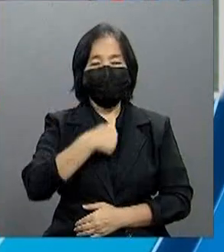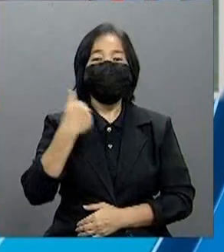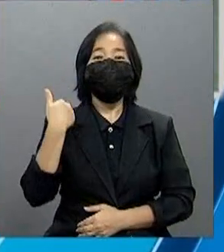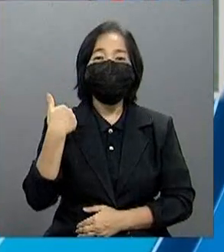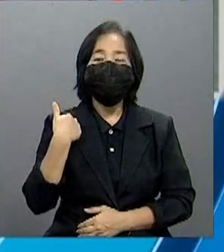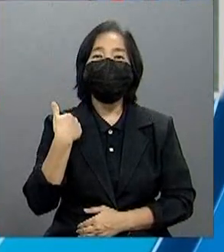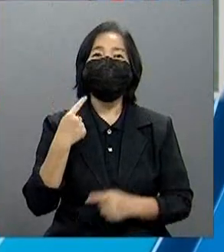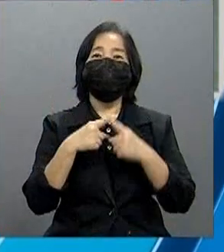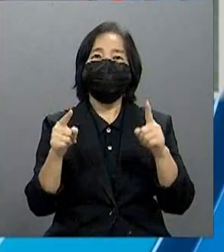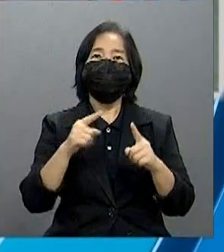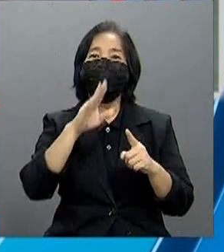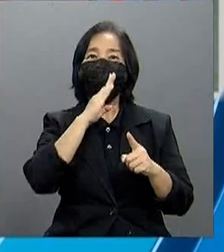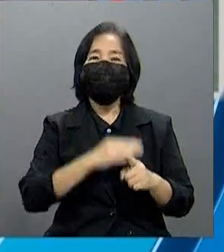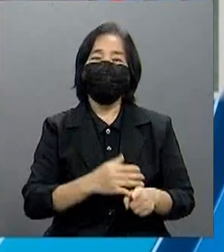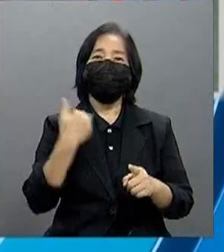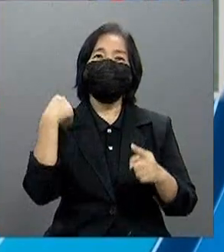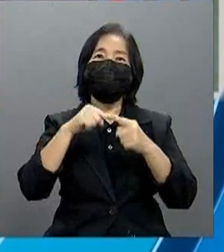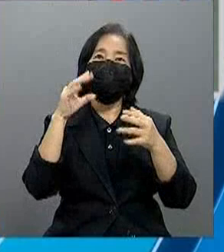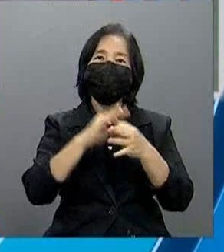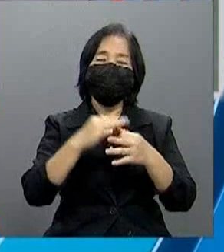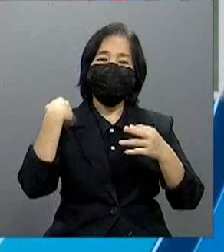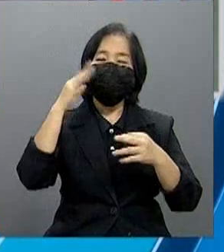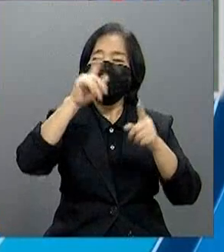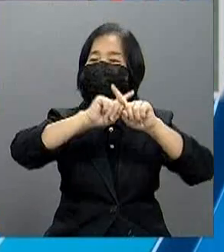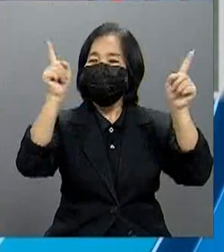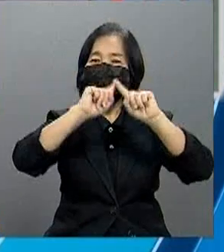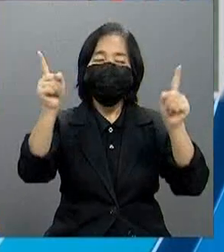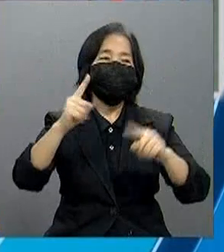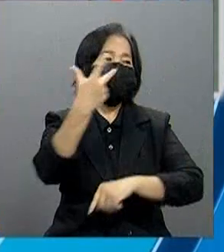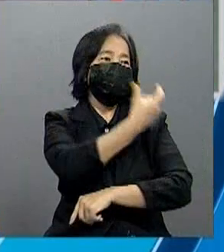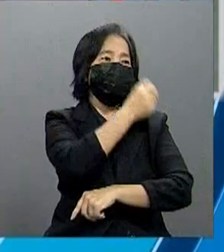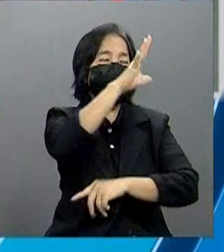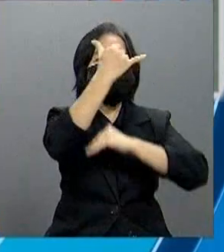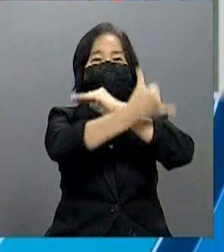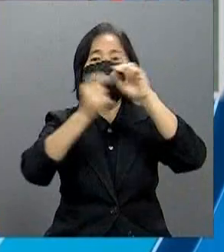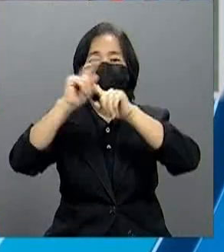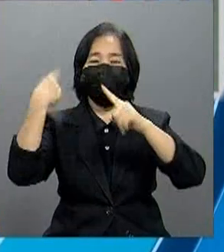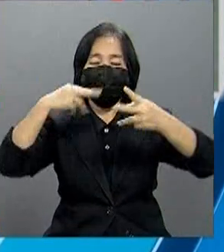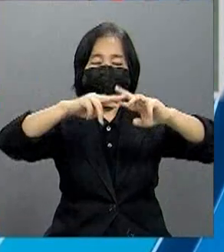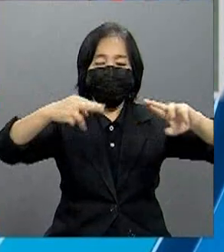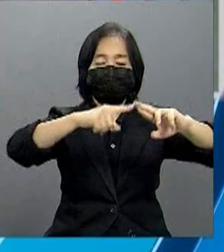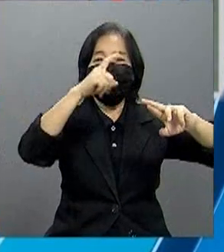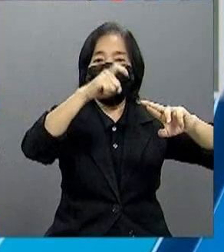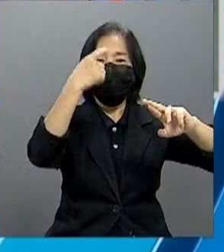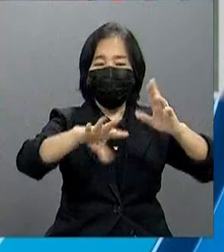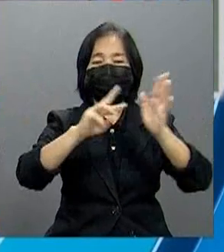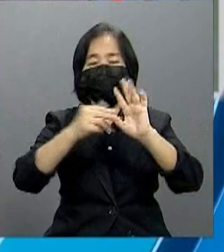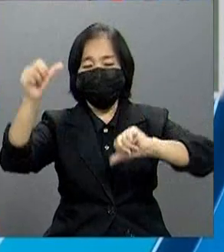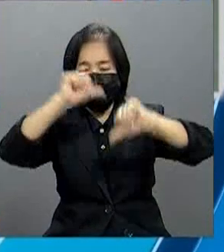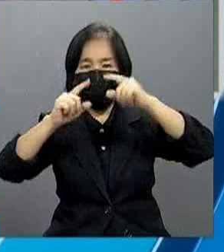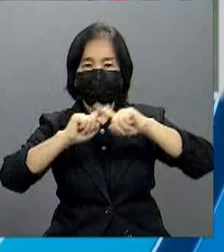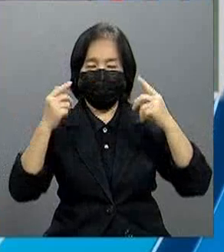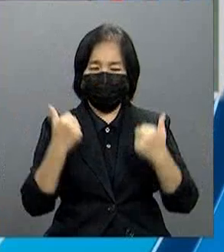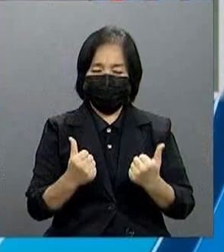กเตอร์เนาะแบบเชื้อตายแล้วก็ mRNA ทีนี้พอมาเป็นซับยูนิตวัคซีนเนี่ยโดยที่จะใช้กับใบยาสูบเนี่ยครับมันดีกว่